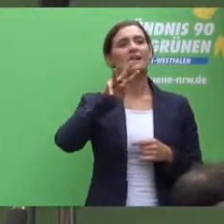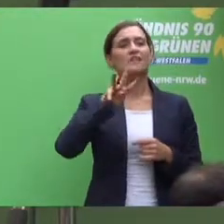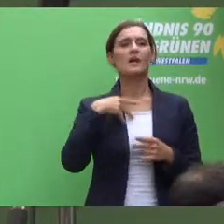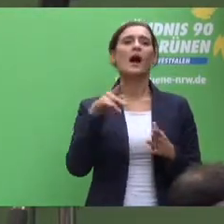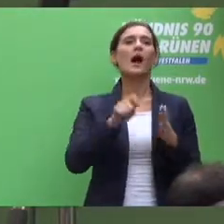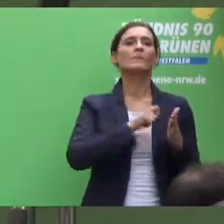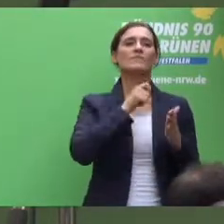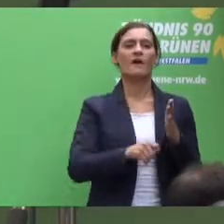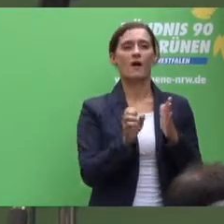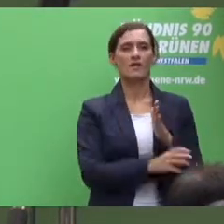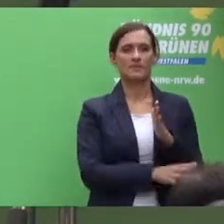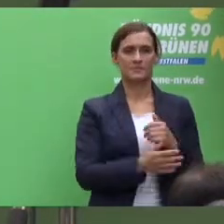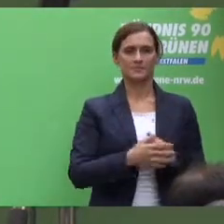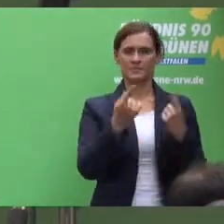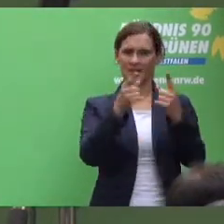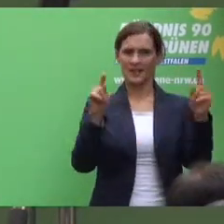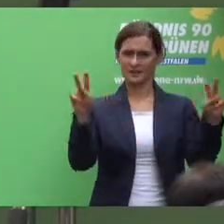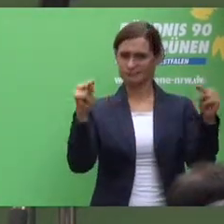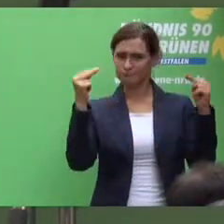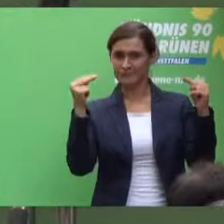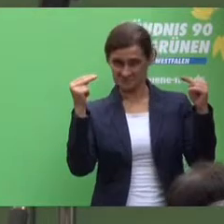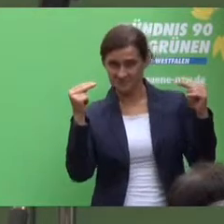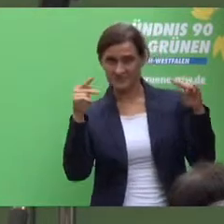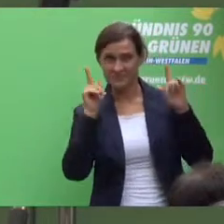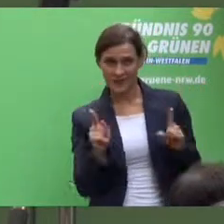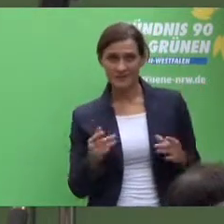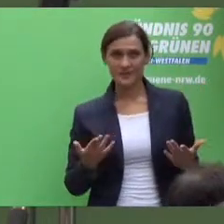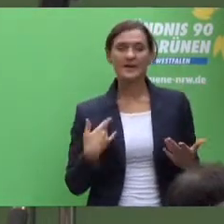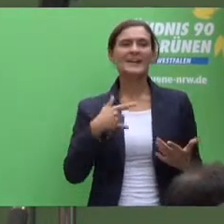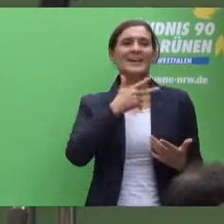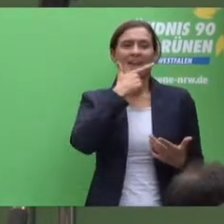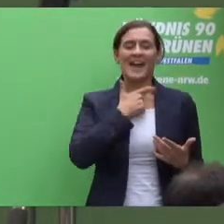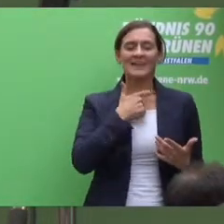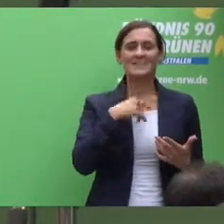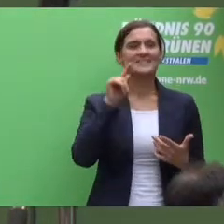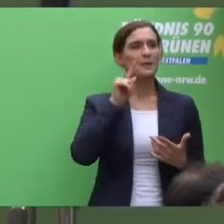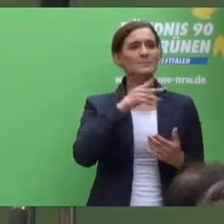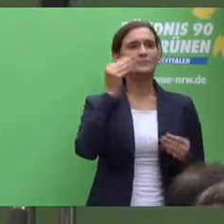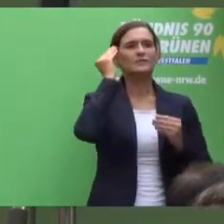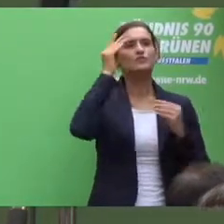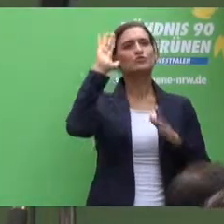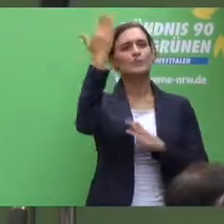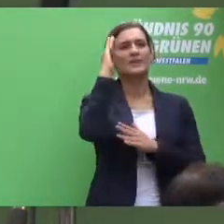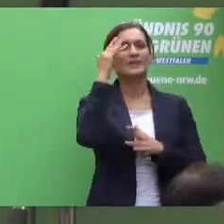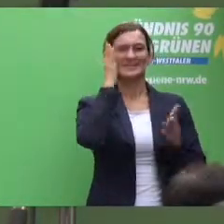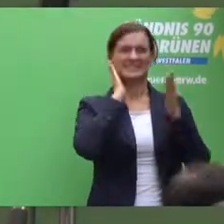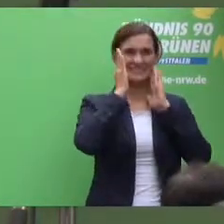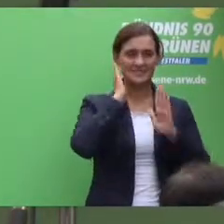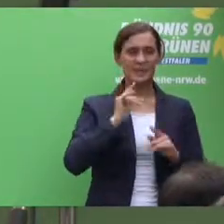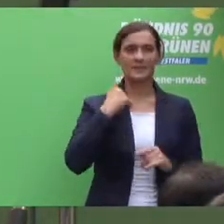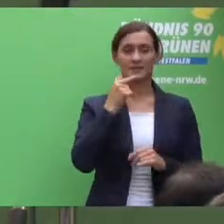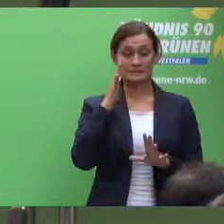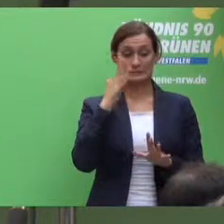Ungläubiges Staunen in der ganzen Runde. Wenn ich ehrlich bin, so beim Abschminken vom Spiegel, habe ich auch gedacht, das war ziemlich